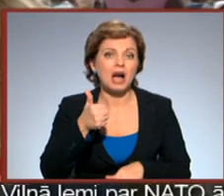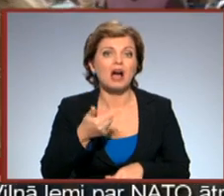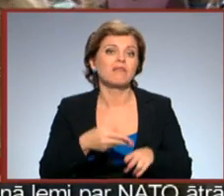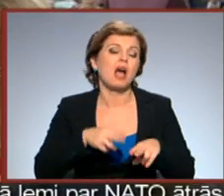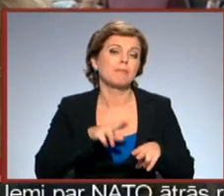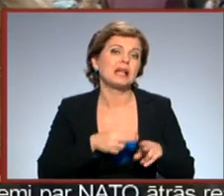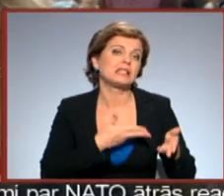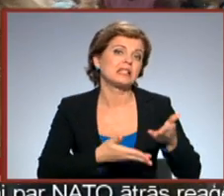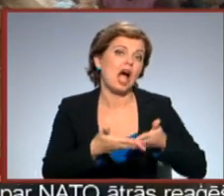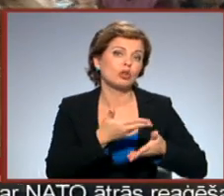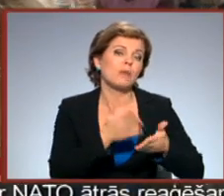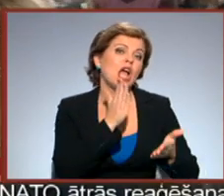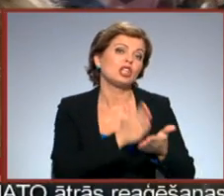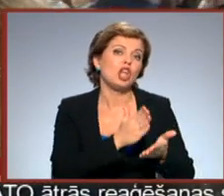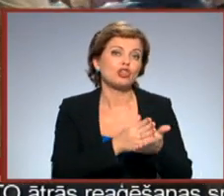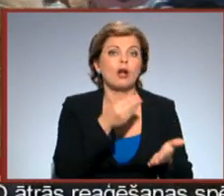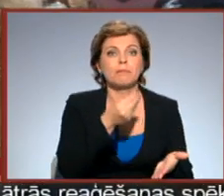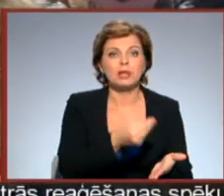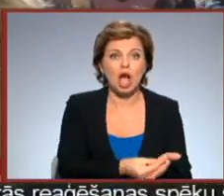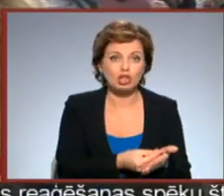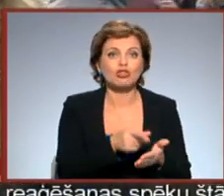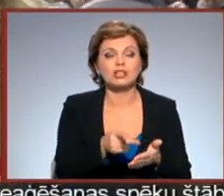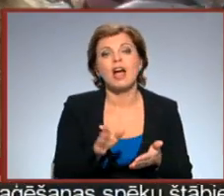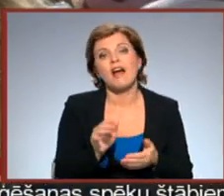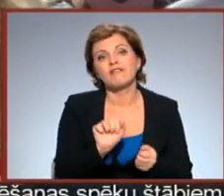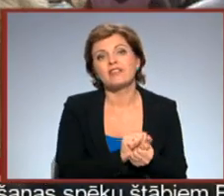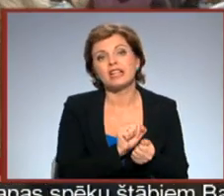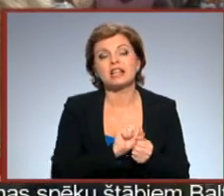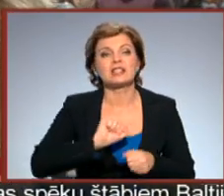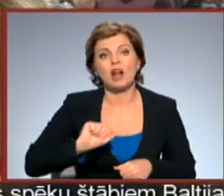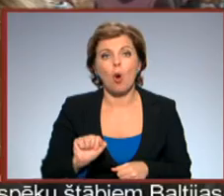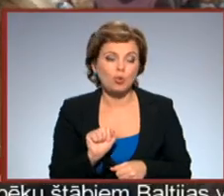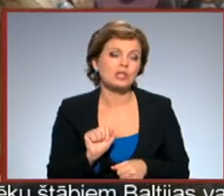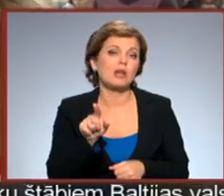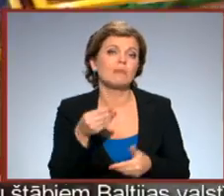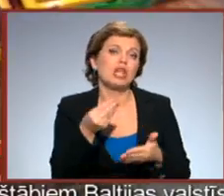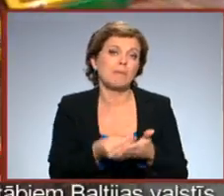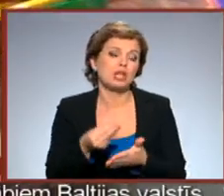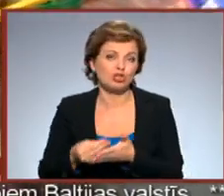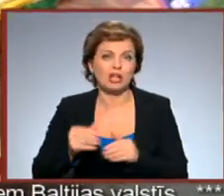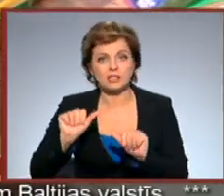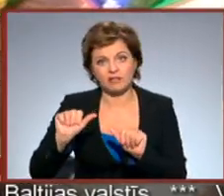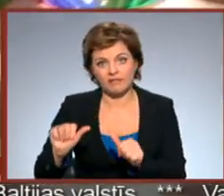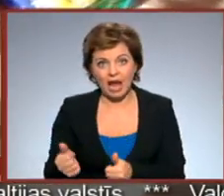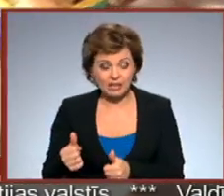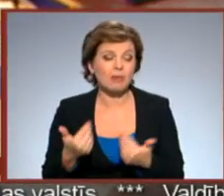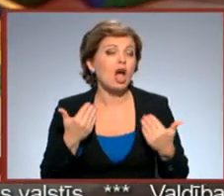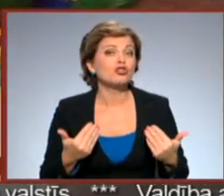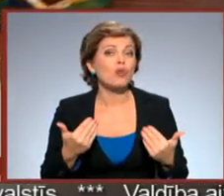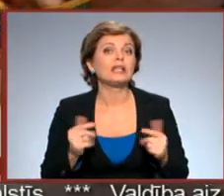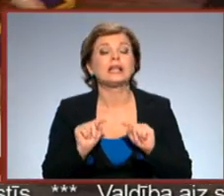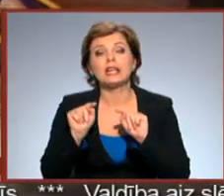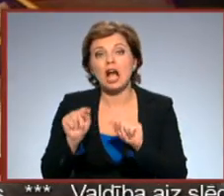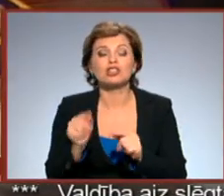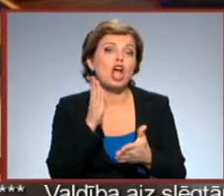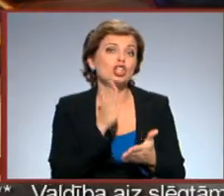mēs sadarbojamies arī ar tiešo pirkšanu, jo tas ir tāds, vidē draudzīgākais, viens no vidē draudzīgākajiem iepirkšanās veidiem. Šodien iestāties